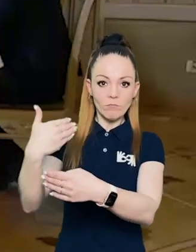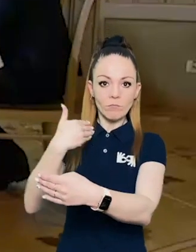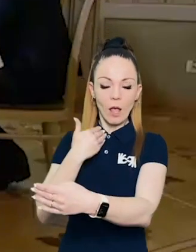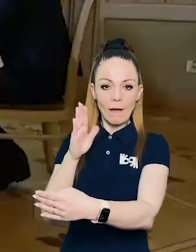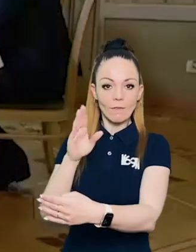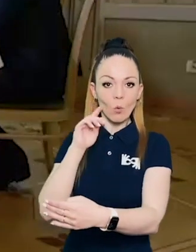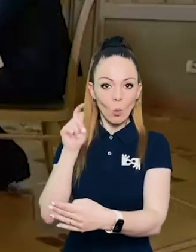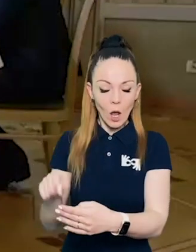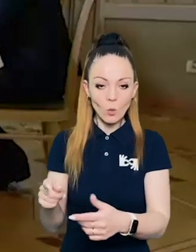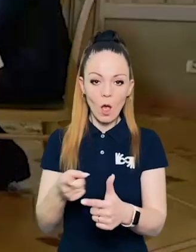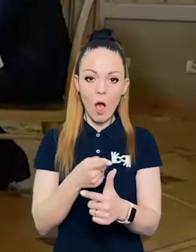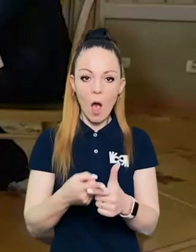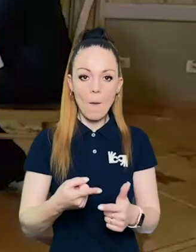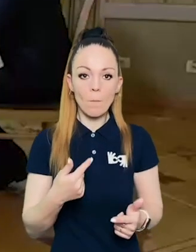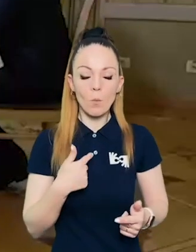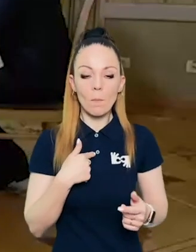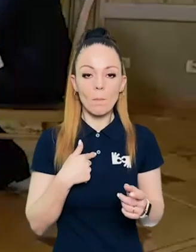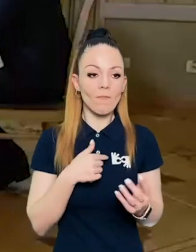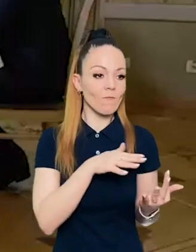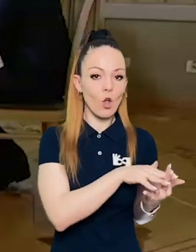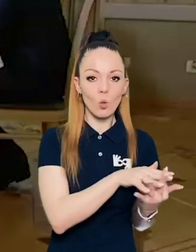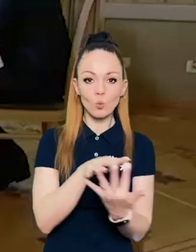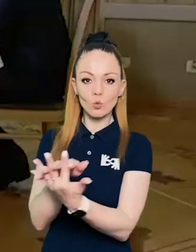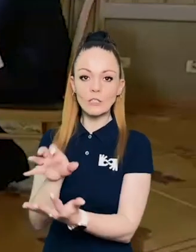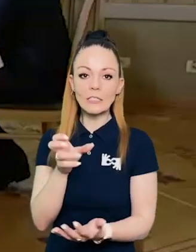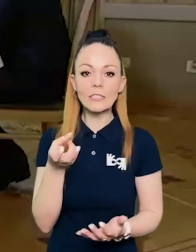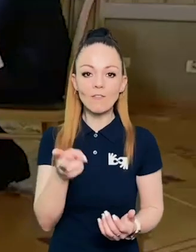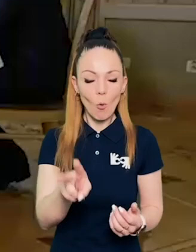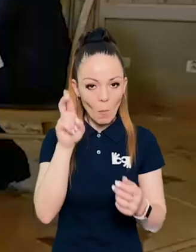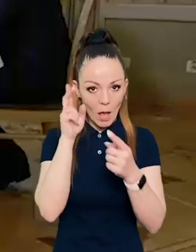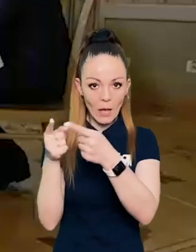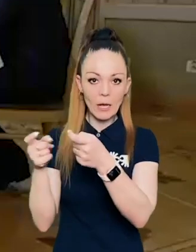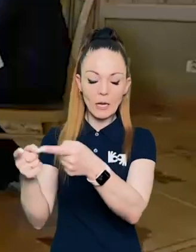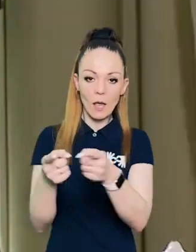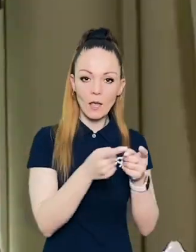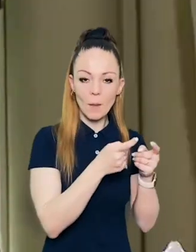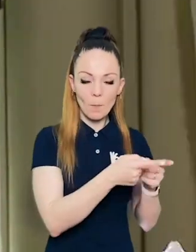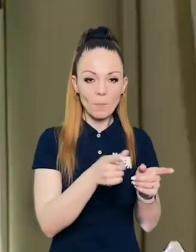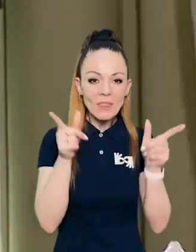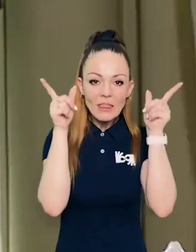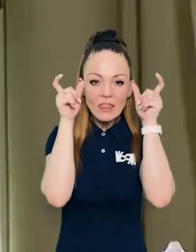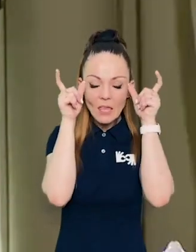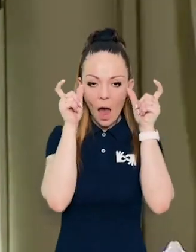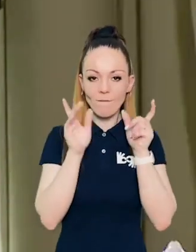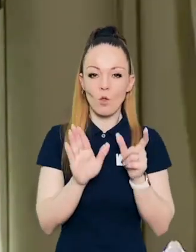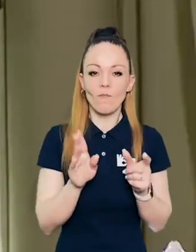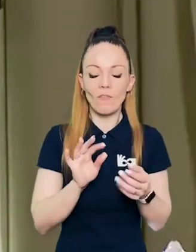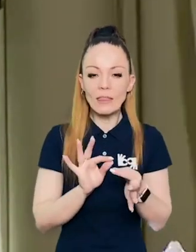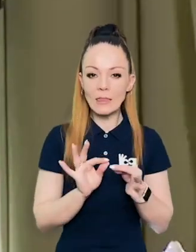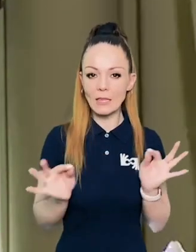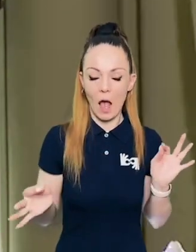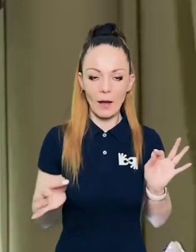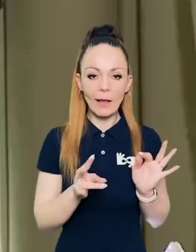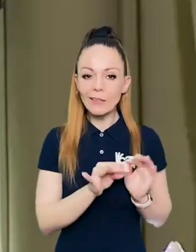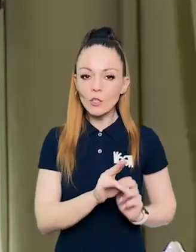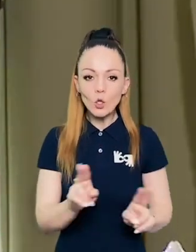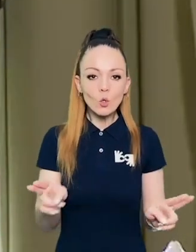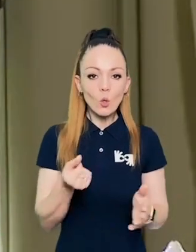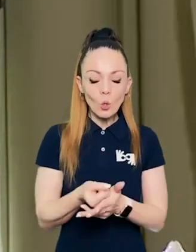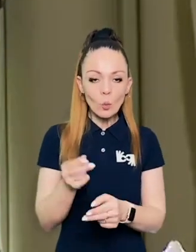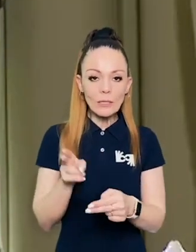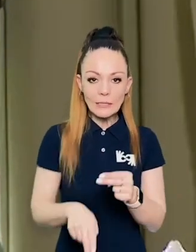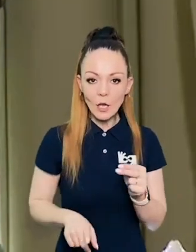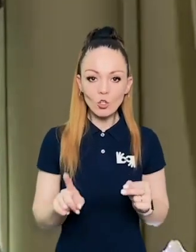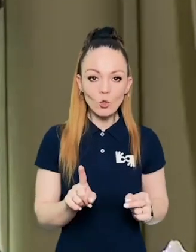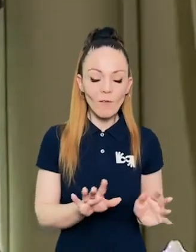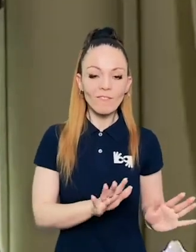скрізь Білорусі, йдуть в Україну, або ти воюєш з двома країнами. Д'явол в деталях. Тому ніхто